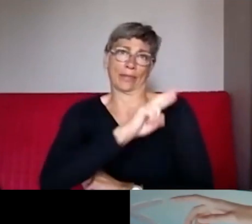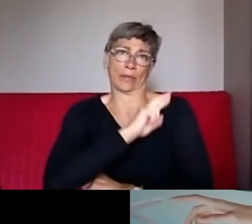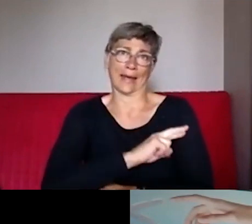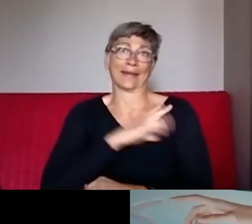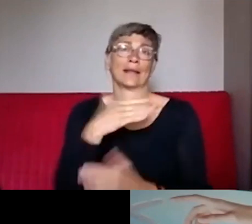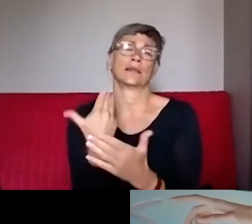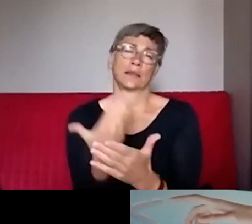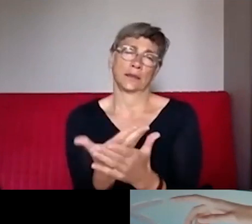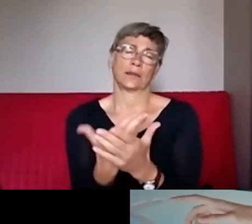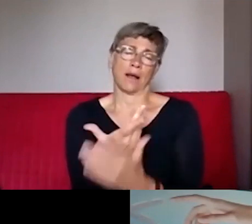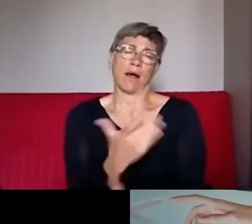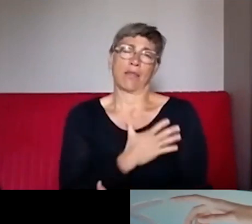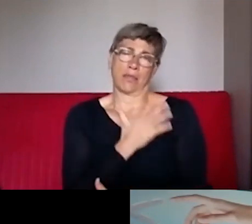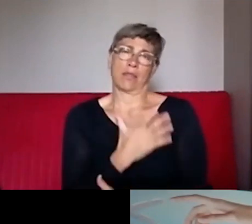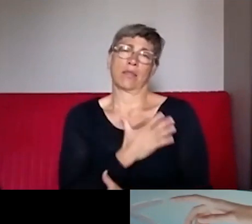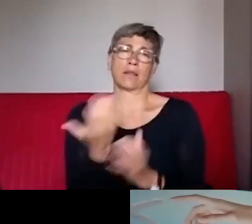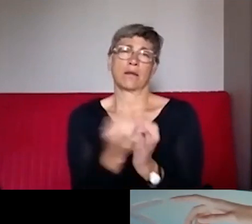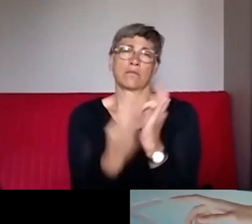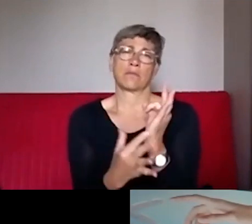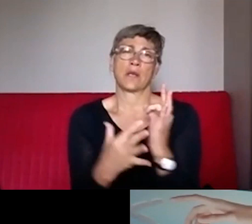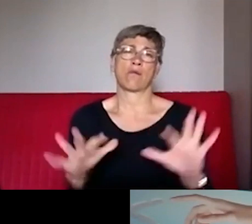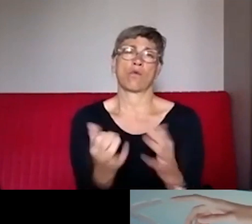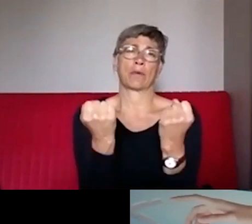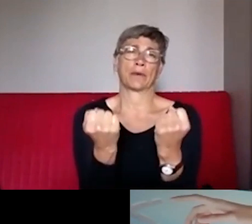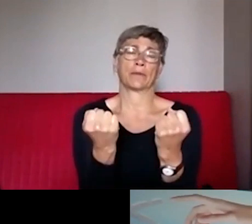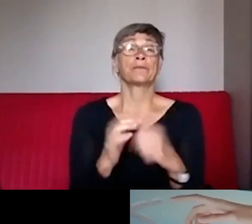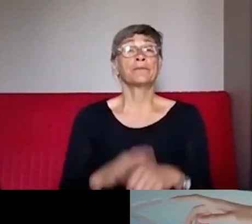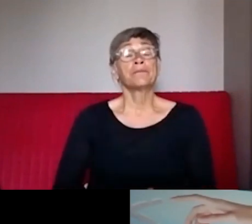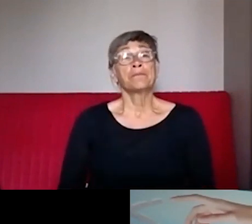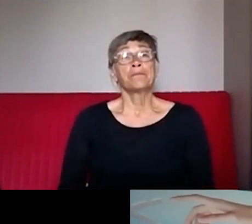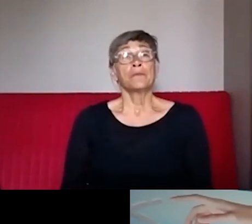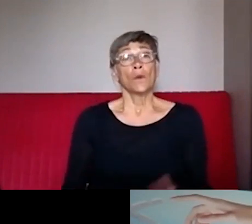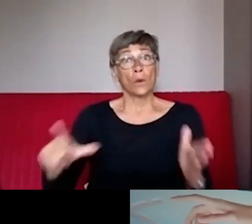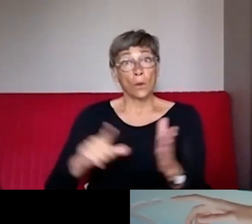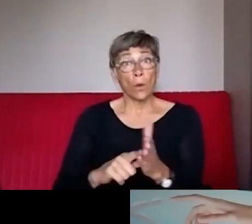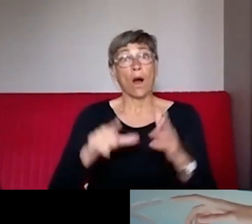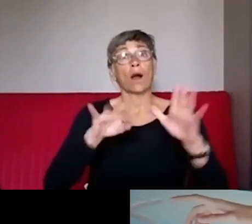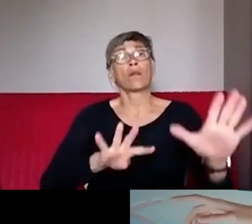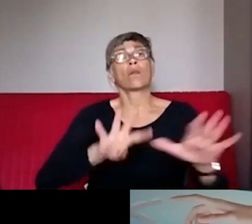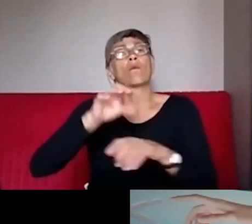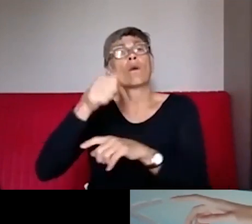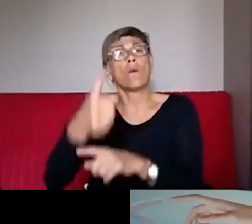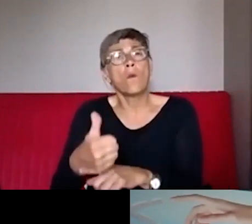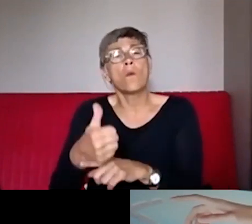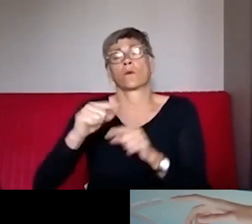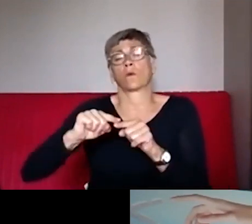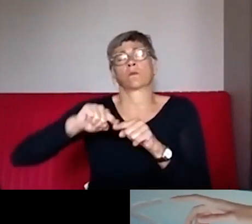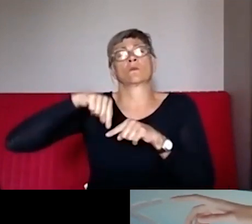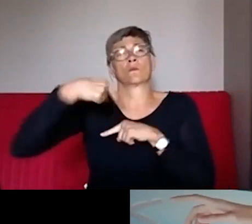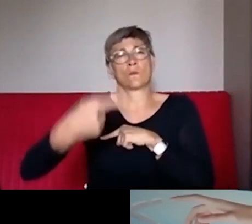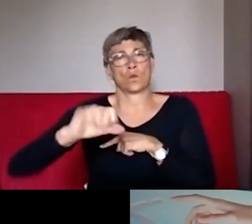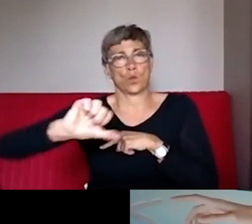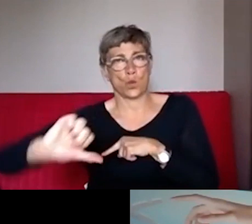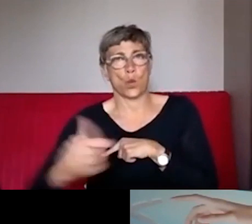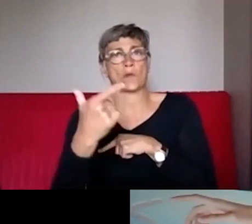bilan de compétences. Donc, cette loi de 91 a été revisitée par la nouvelle loi pour choisir